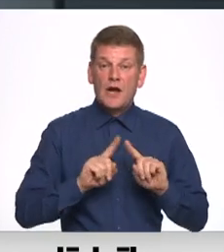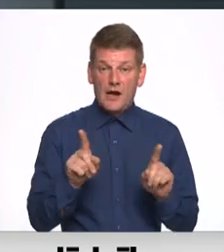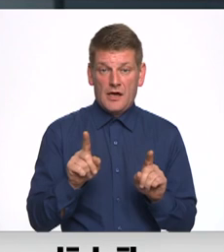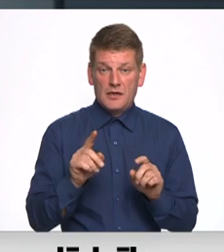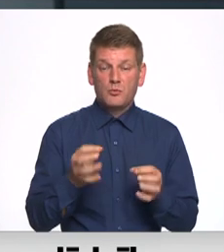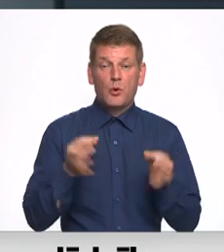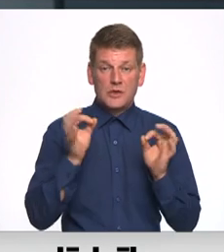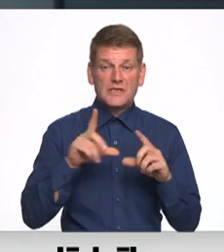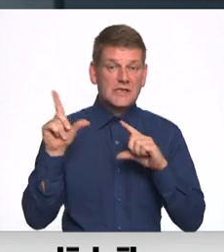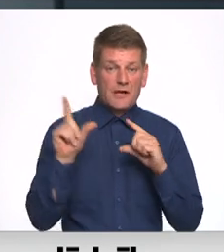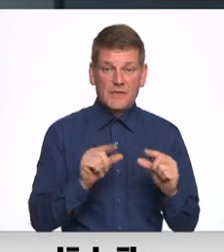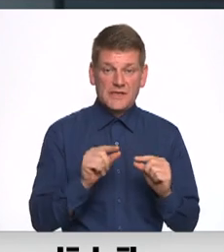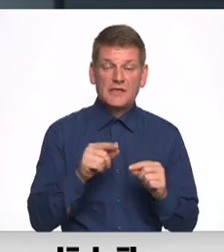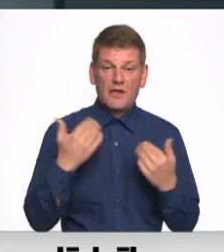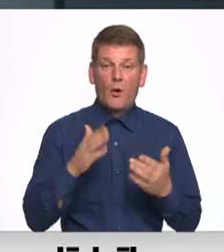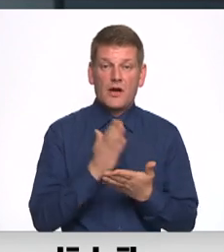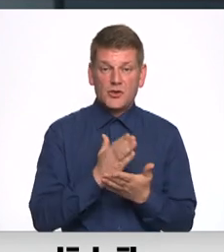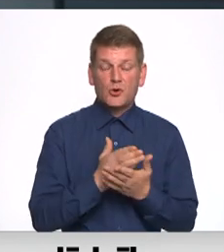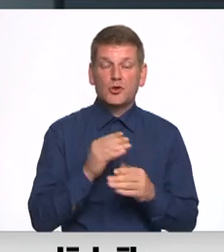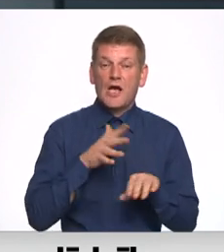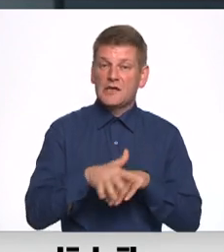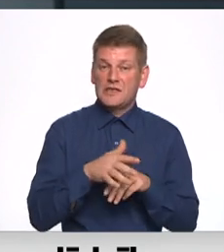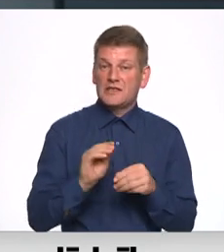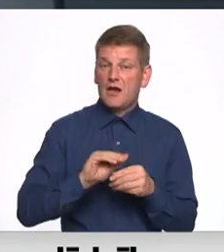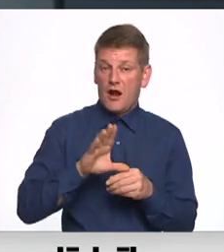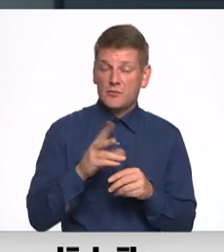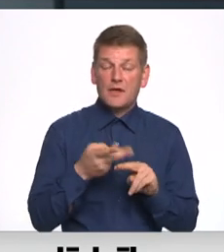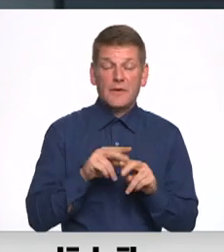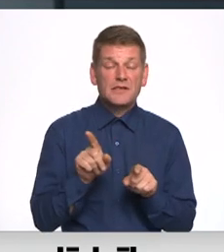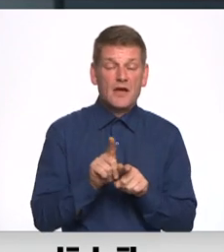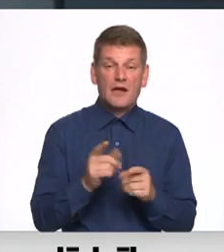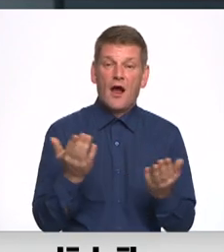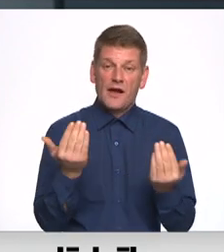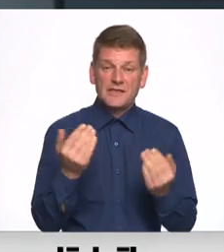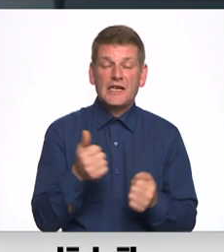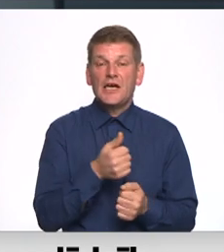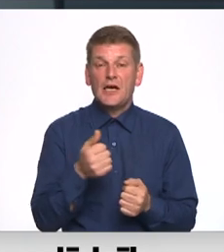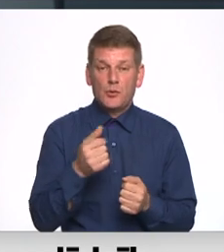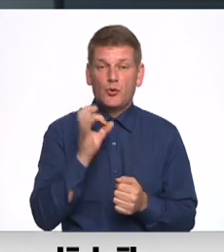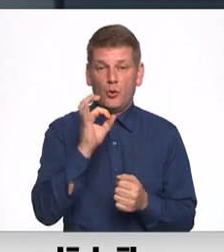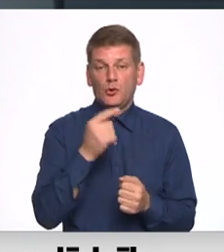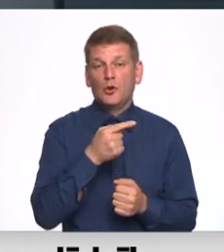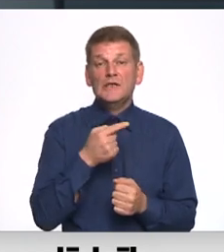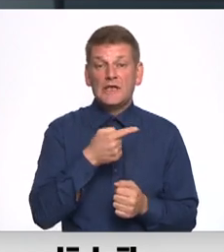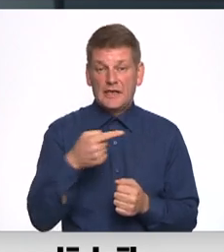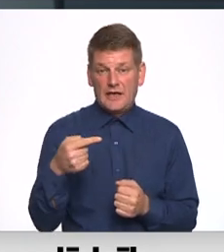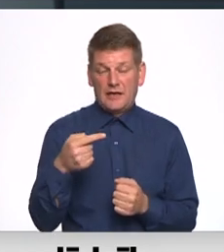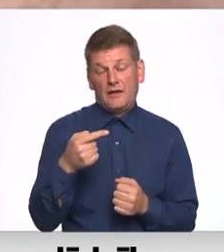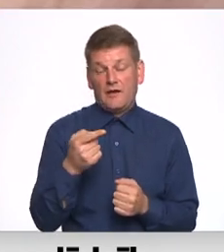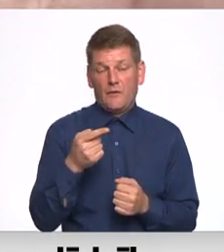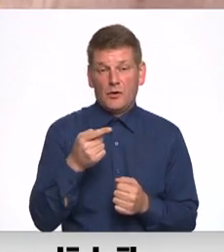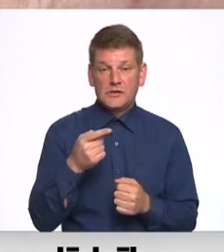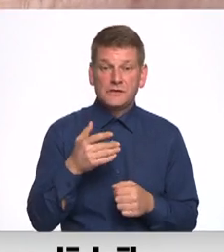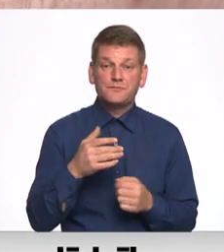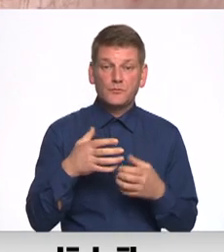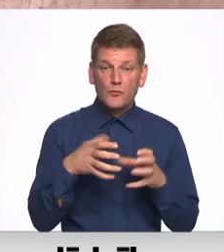būtiski samazina šos jau esošos asins krājumus. Tāpēc mēs arī aicinām īpaši notoreizes negatīvu asins grupu donors.